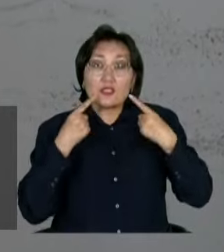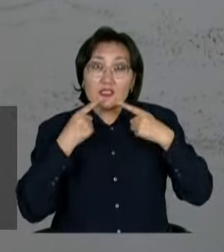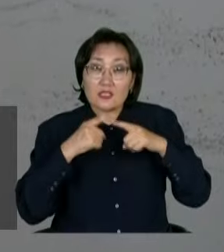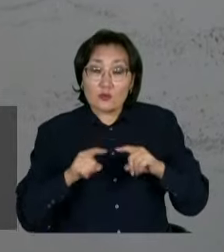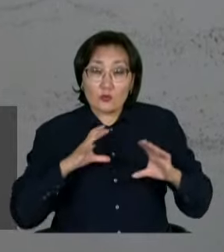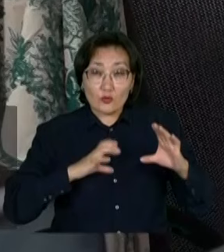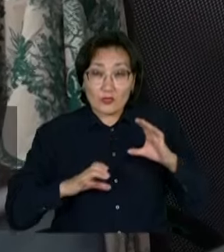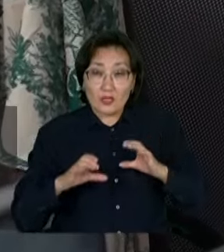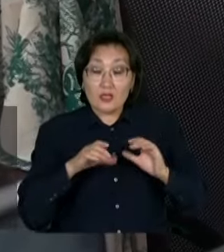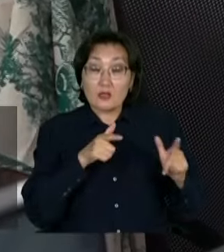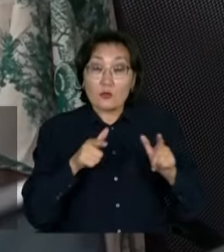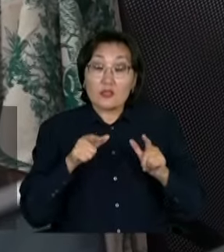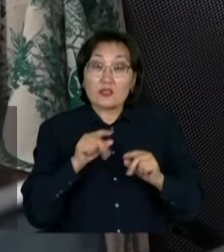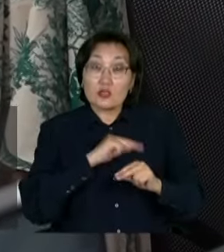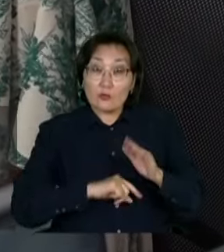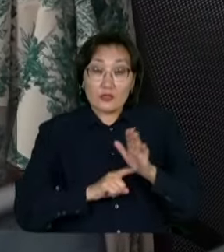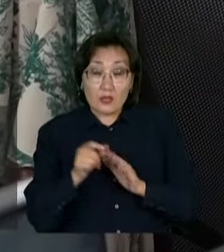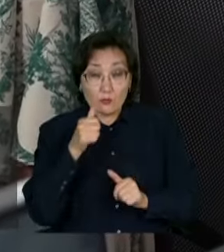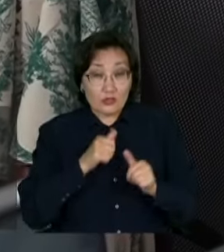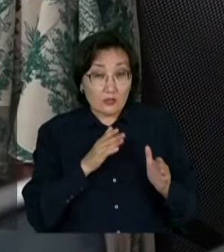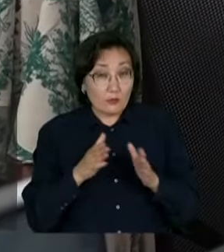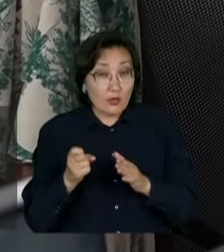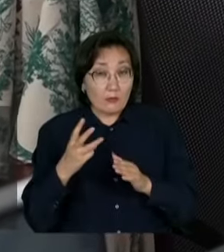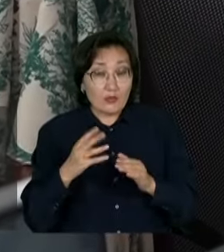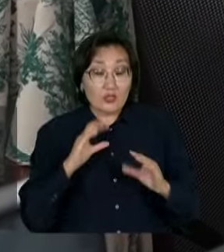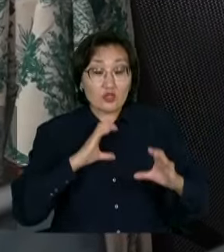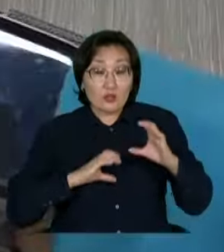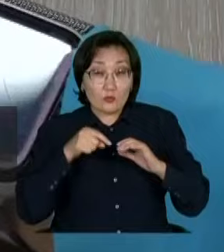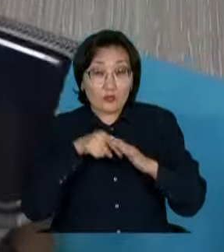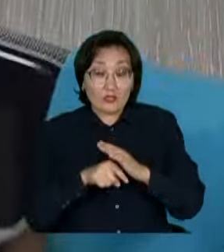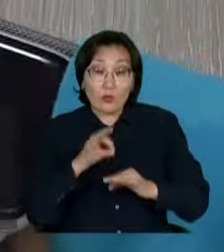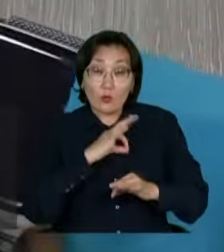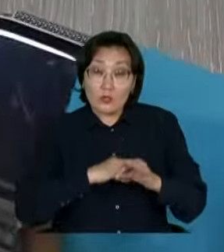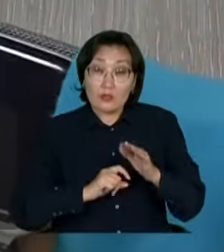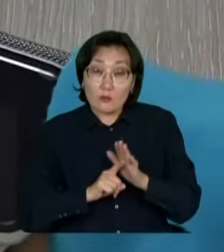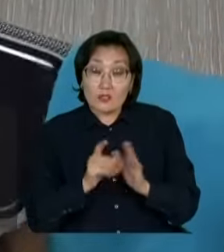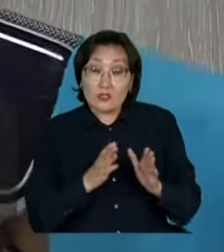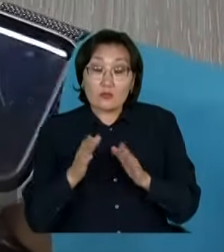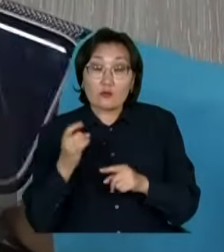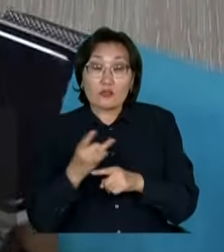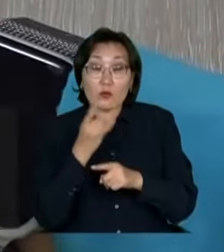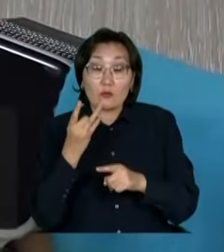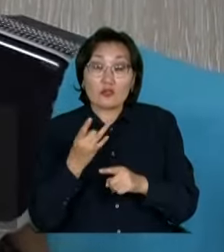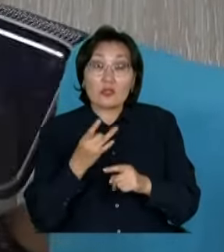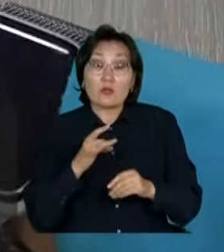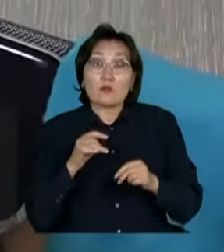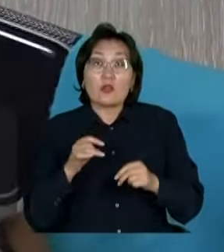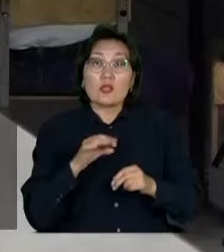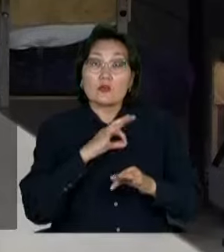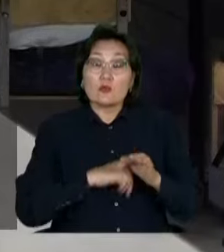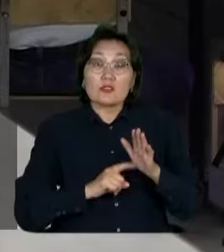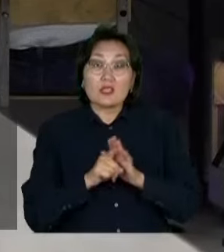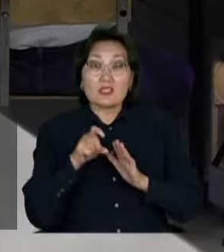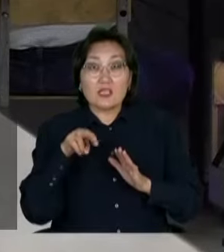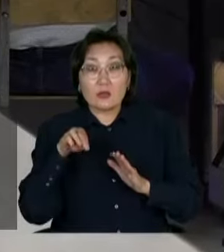әзірленіп, іске қосылды. Бағдарлама пилоттық режимде бірнеше жоғары оқу орнында енгізілді. Жүйені алғашқылардың бірі болып қосқан Қаныш